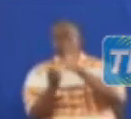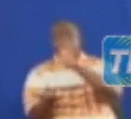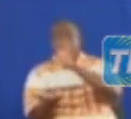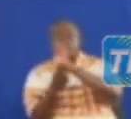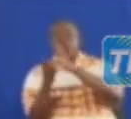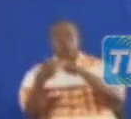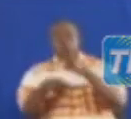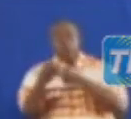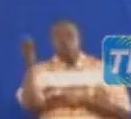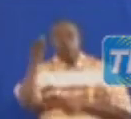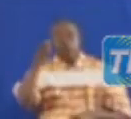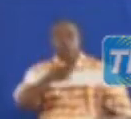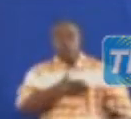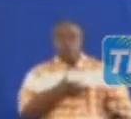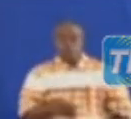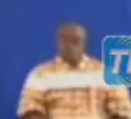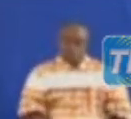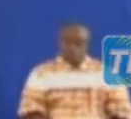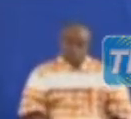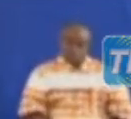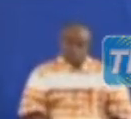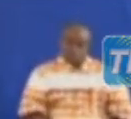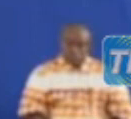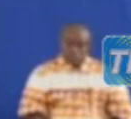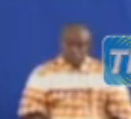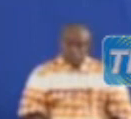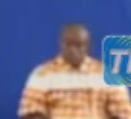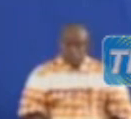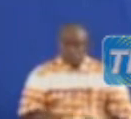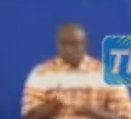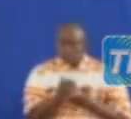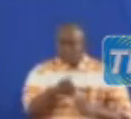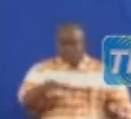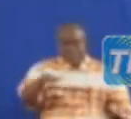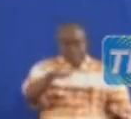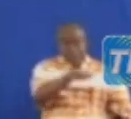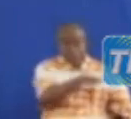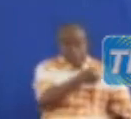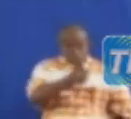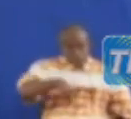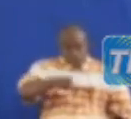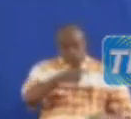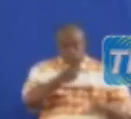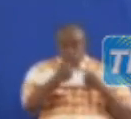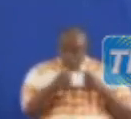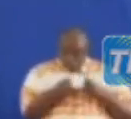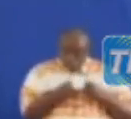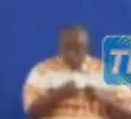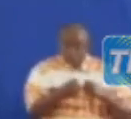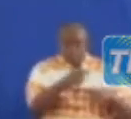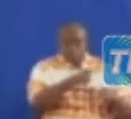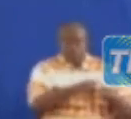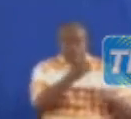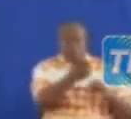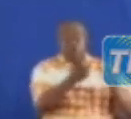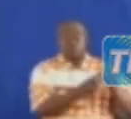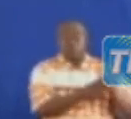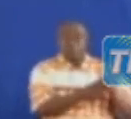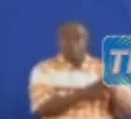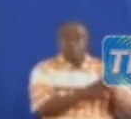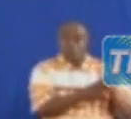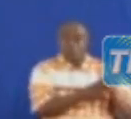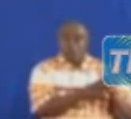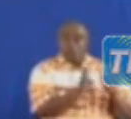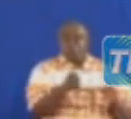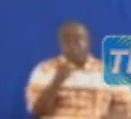ya hotuba yangu. Mheshimiwa Spika, baadhi ya maeneo yaliyotekelezwa kwa kipindi cha Julai 2022